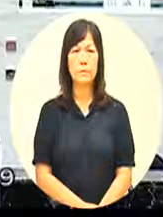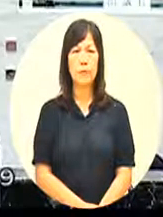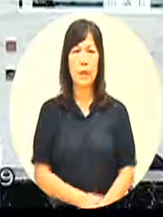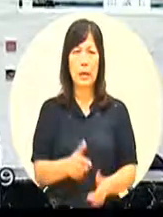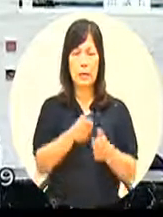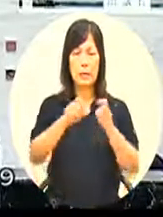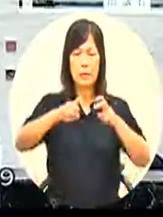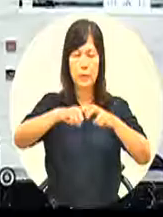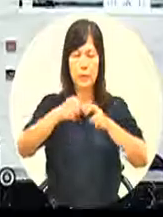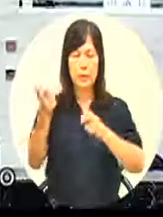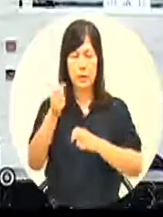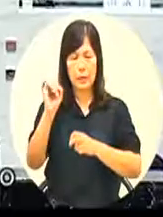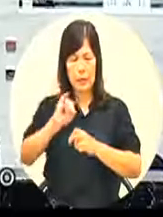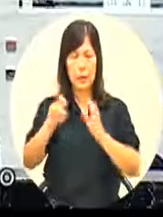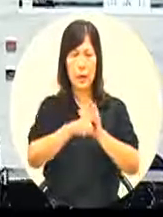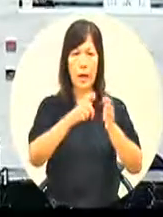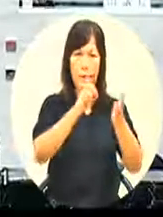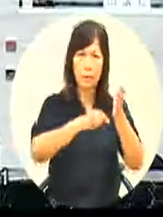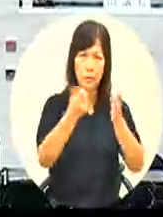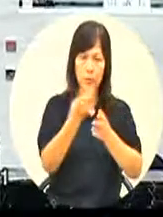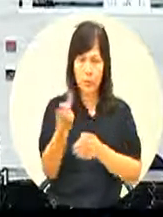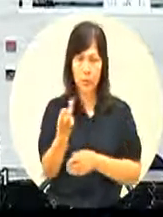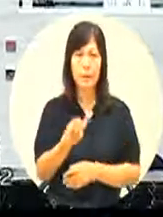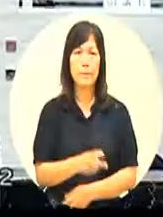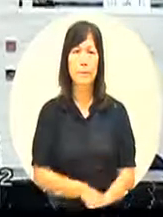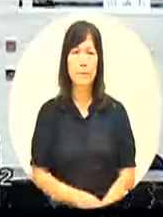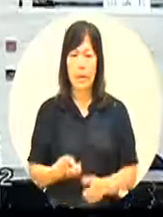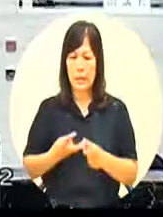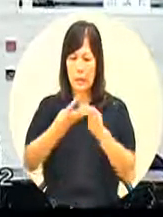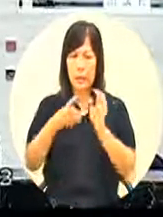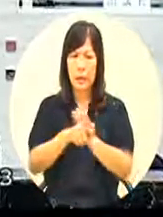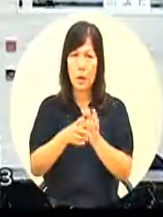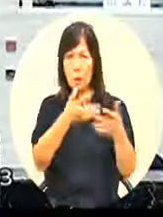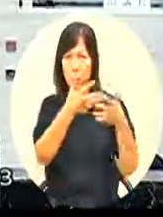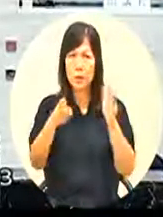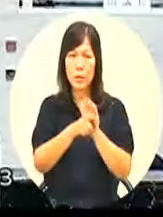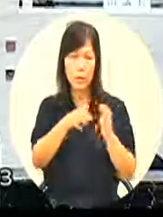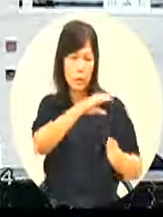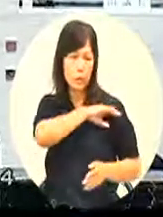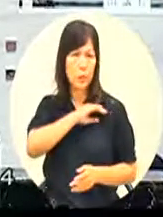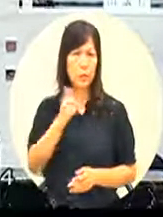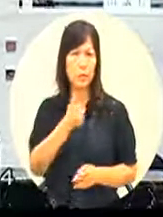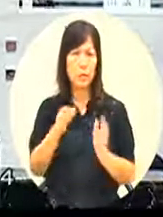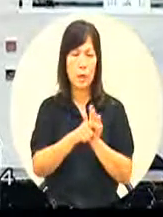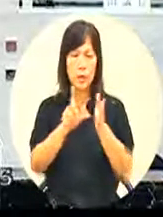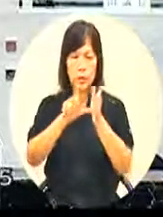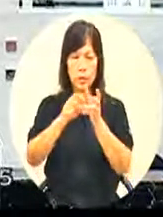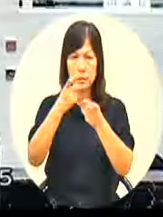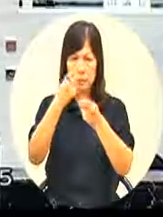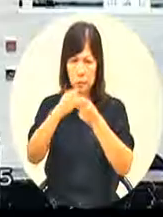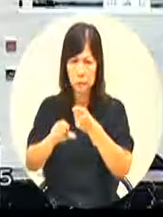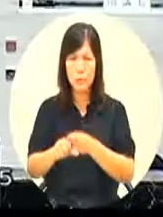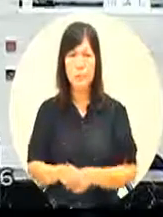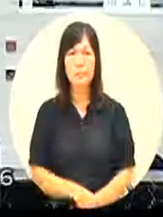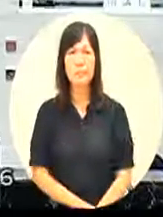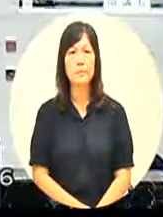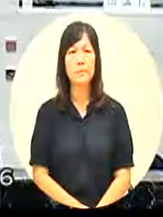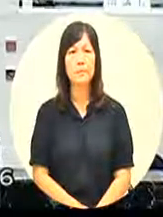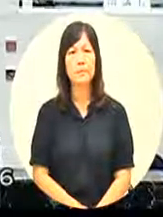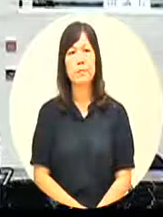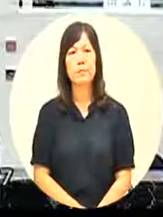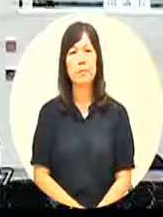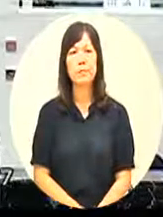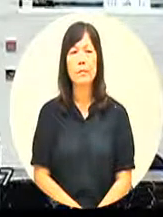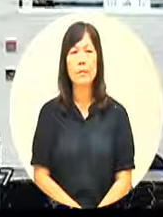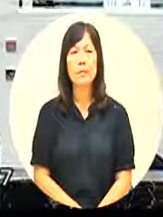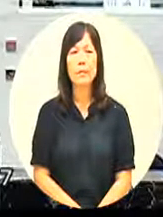谢谢李乔儒议员、简欢中议员。第三位质询的是邱俊宪议员，时间15分钟，请。